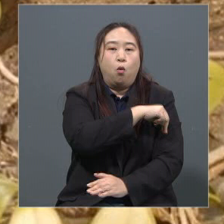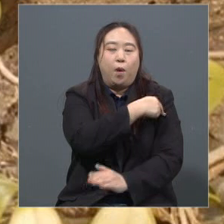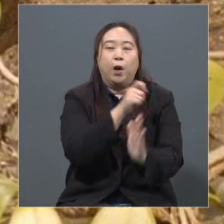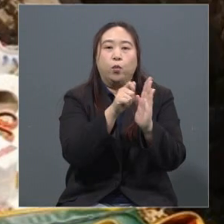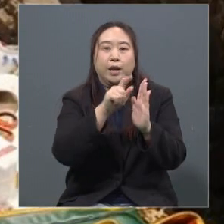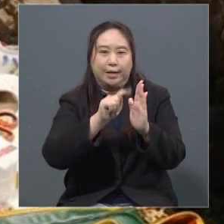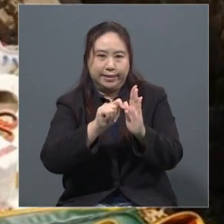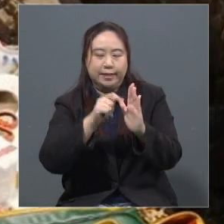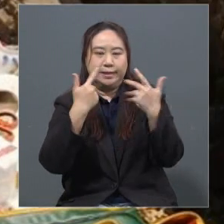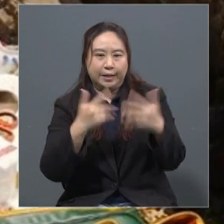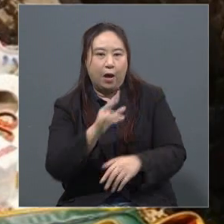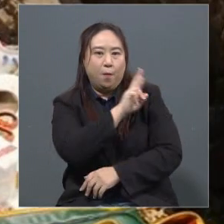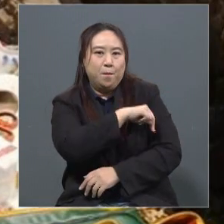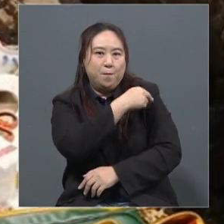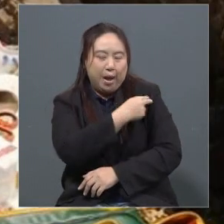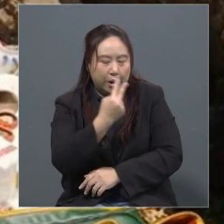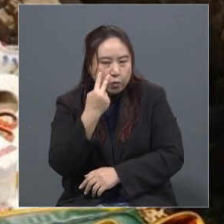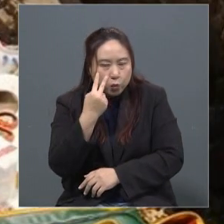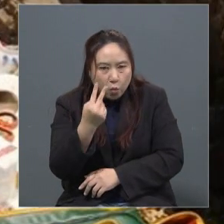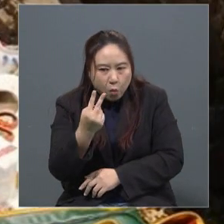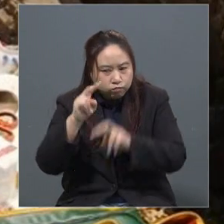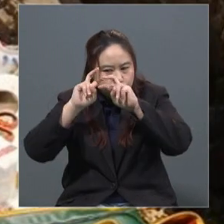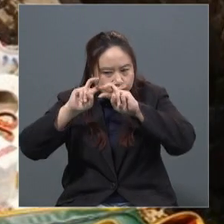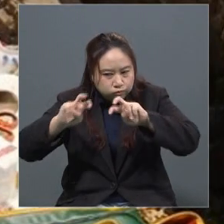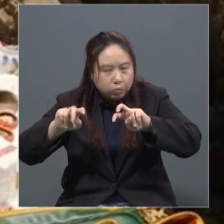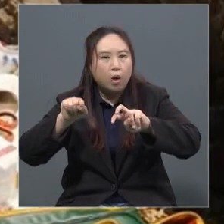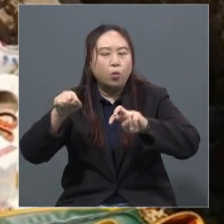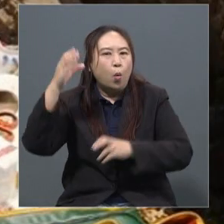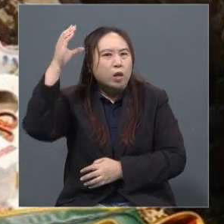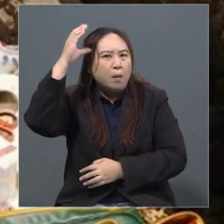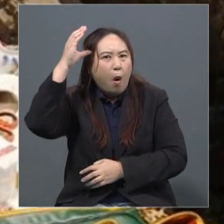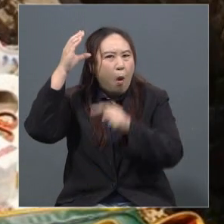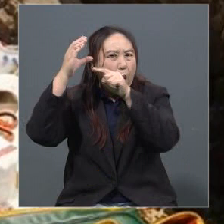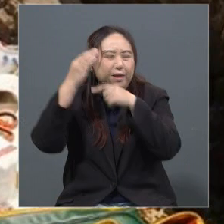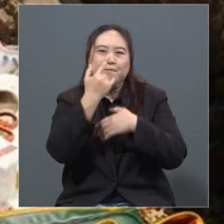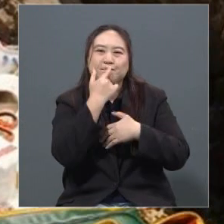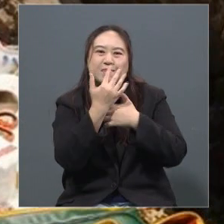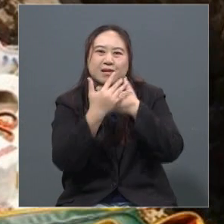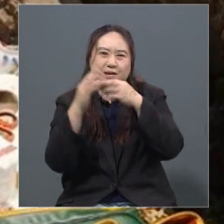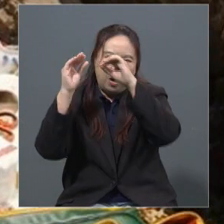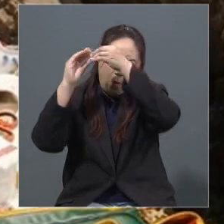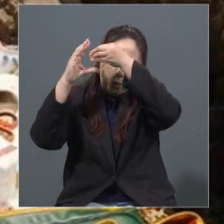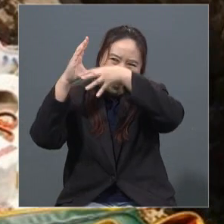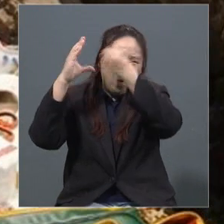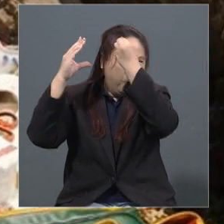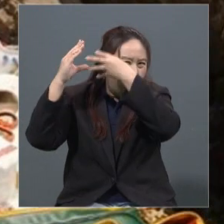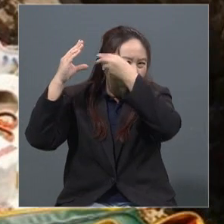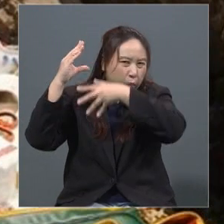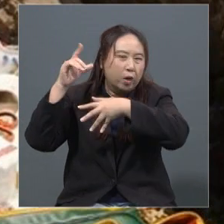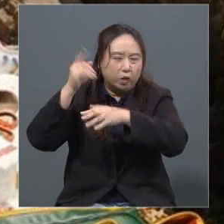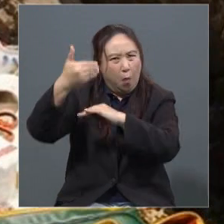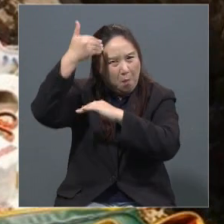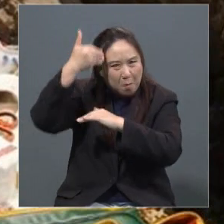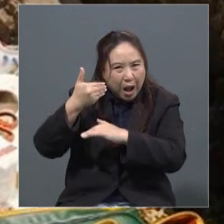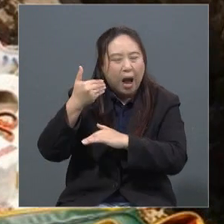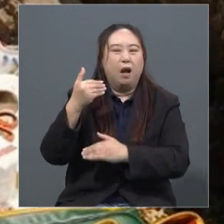ก็ต่อมาเนี่ยแพทย์ก็วินิจฉัยก็พบว่าเลือดออกในสมองค่ะจำเป็นที่จะต้องนำตัวเข้ารับการผ่าตัดด่วนนะคะตอน